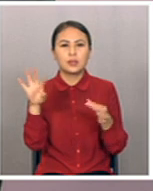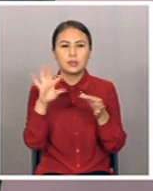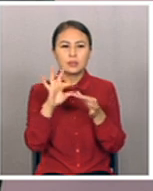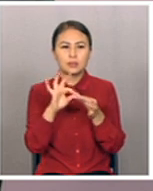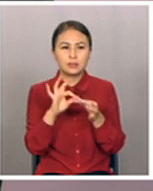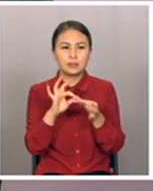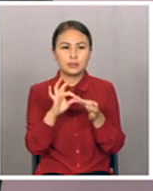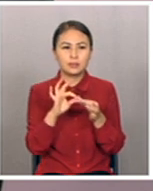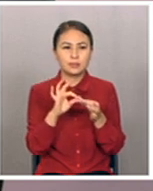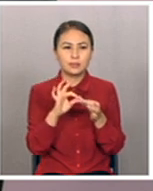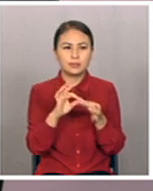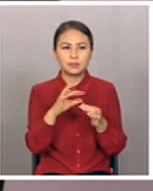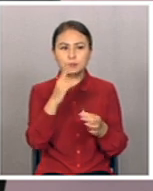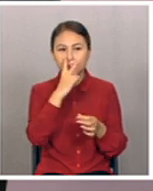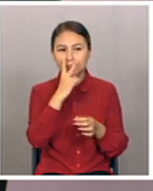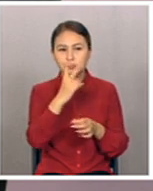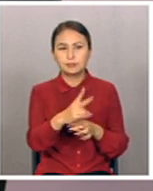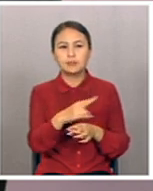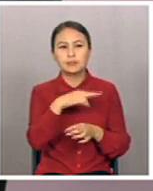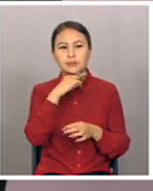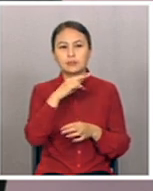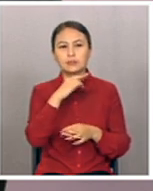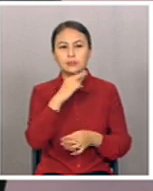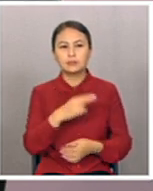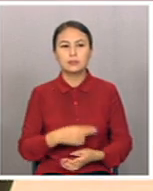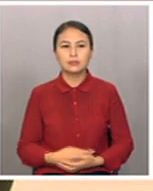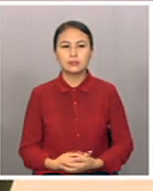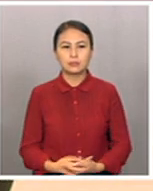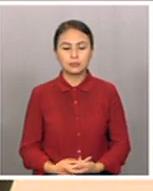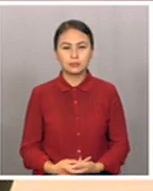Т әріпінің байланысына назар аударыңдар.